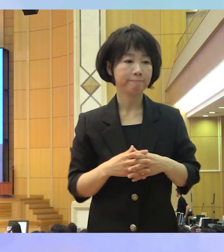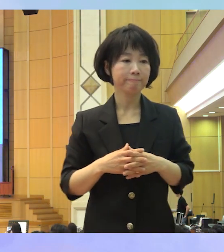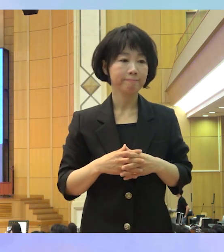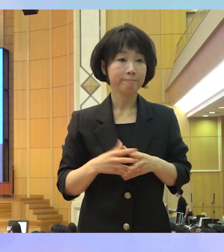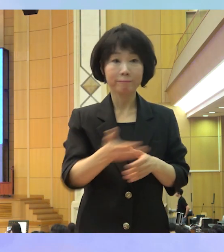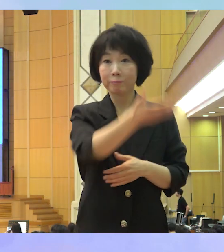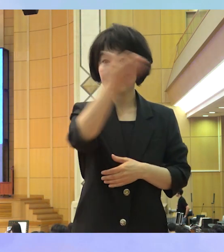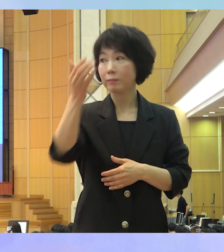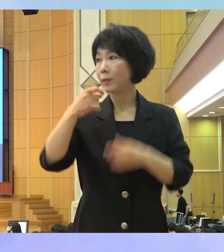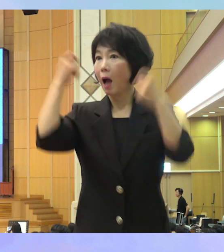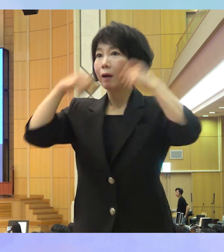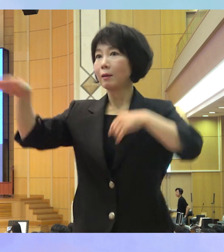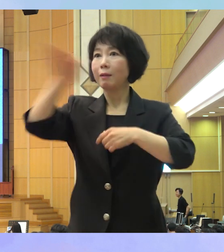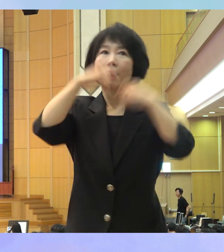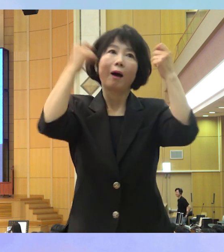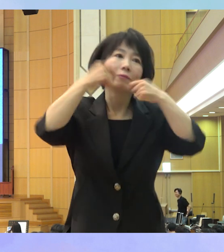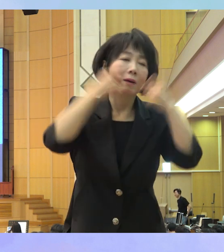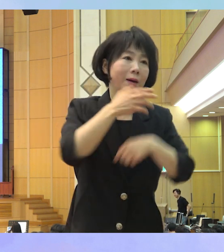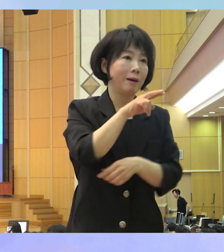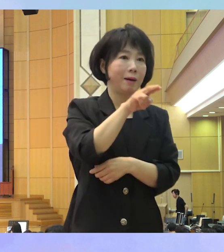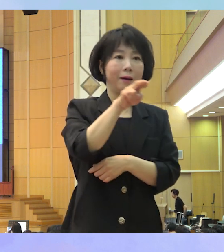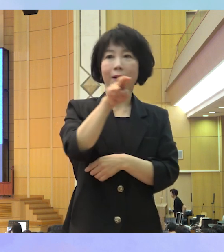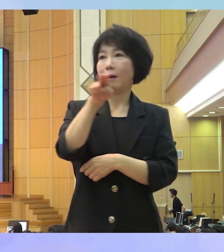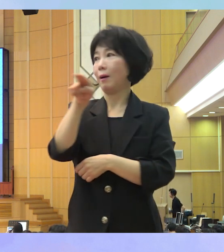다들 그냥 뭐 눈물 훔치시느라고.